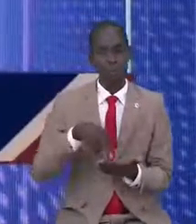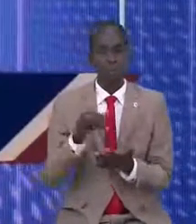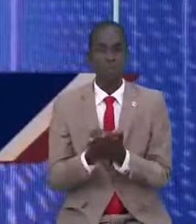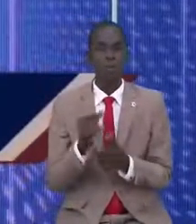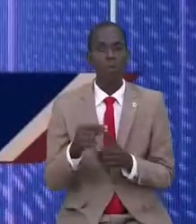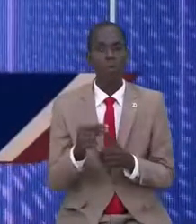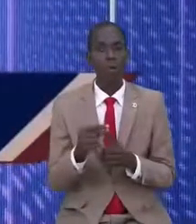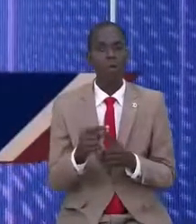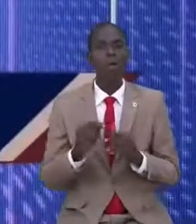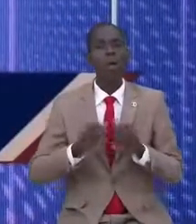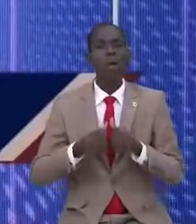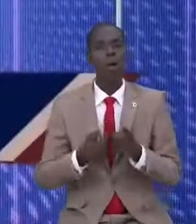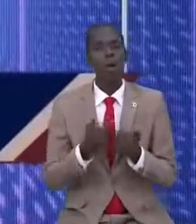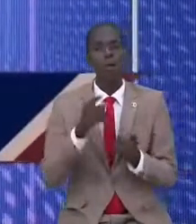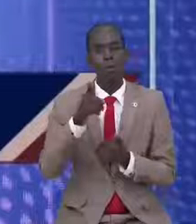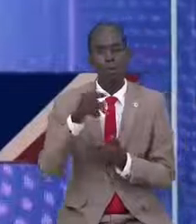parole et que